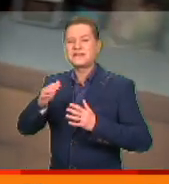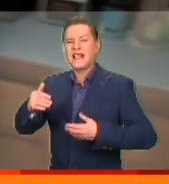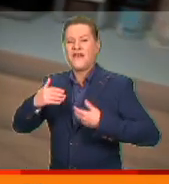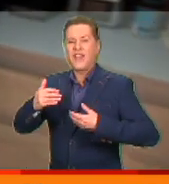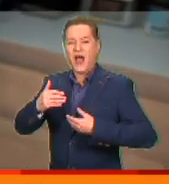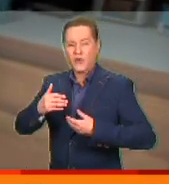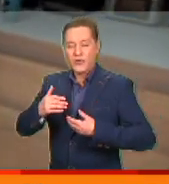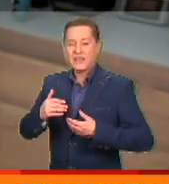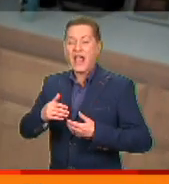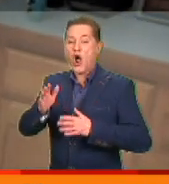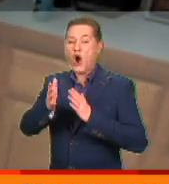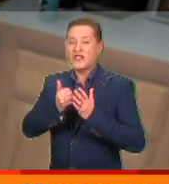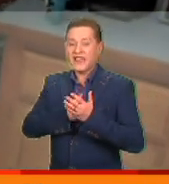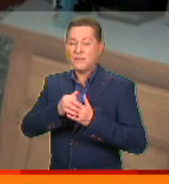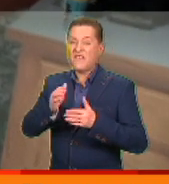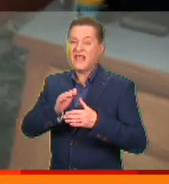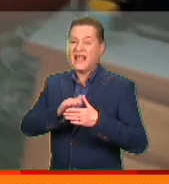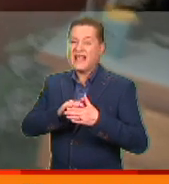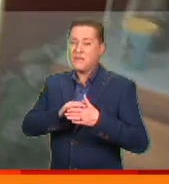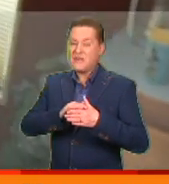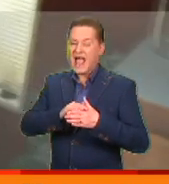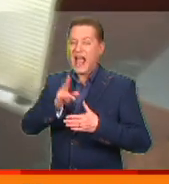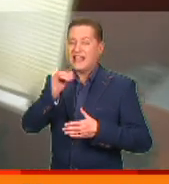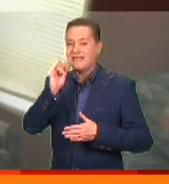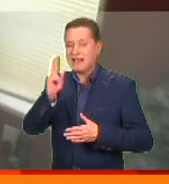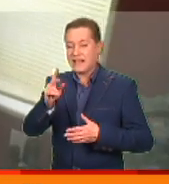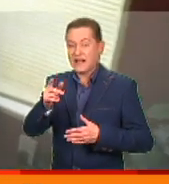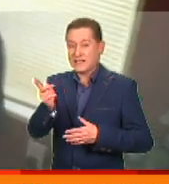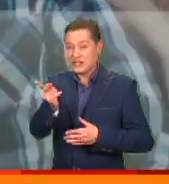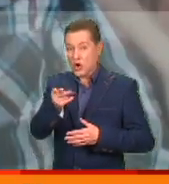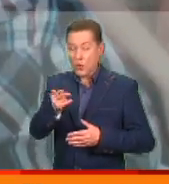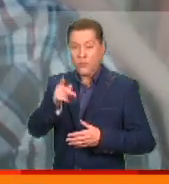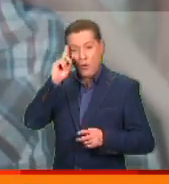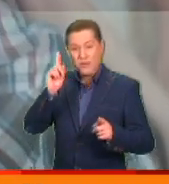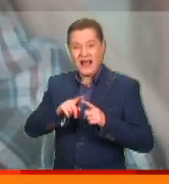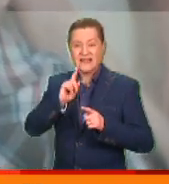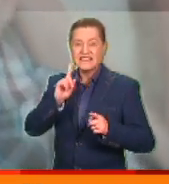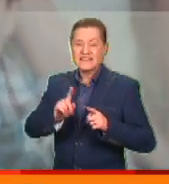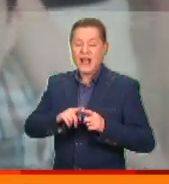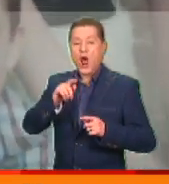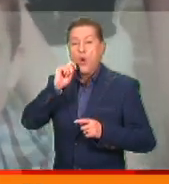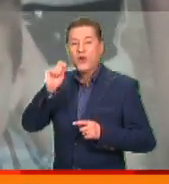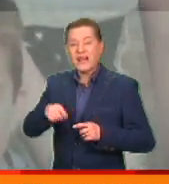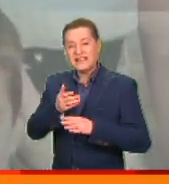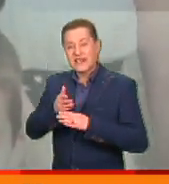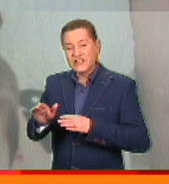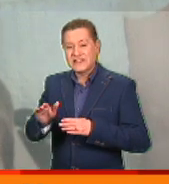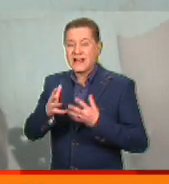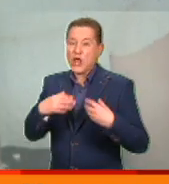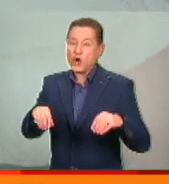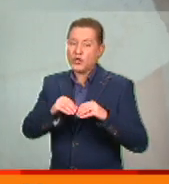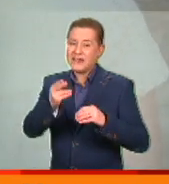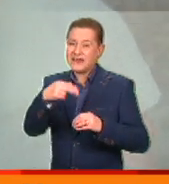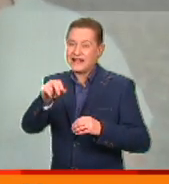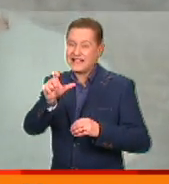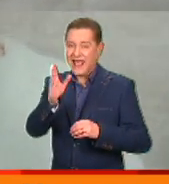тут він отримав ім'я Нік. І з Любою вони тепер брат та сестра, українська частинка родини Девісів. It's something we had